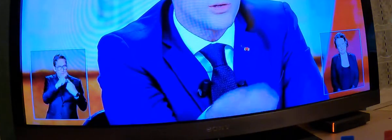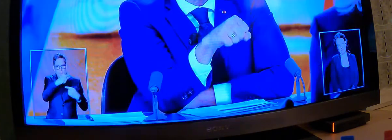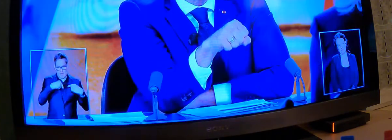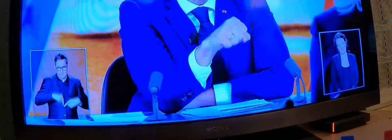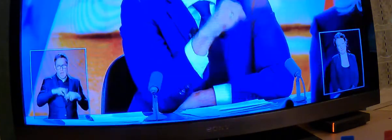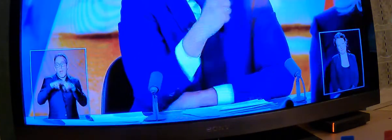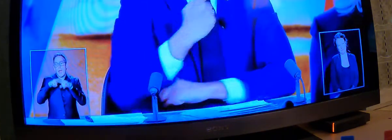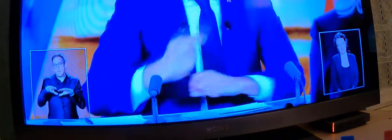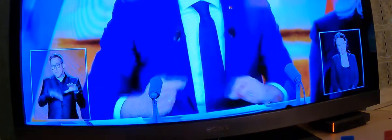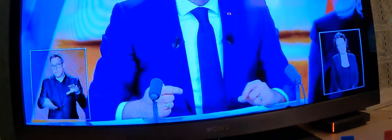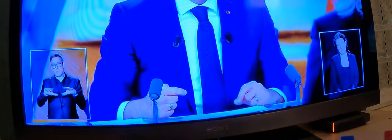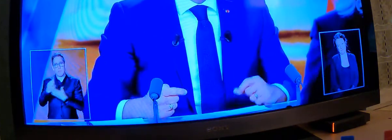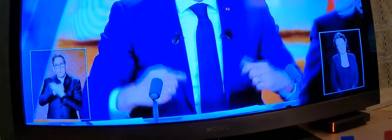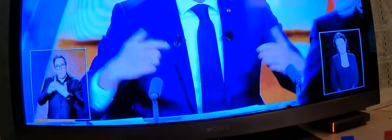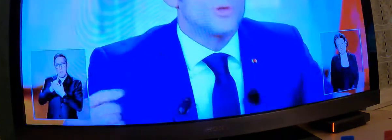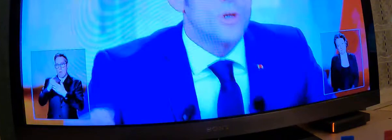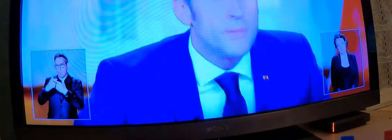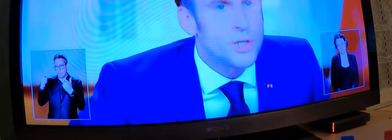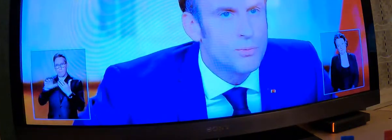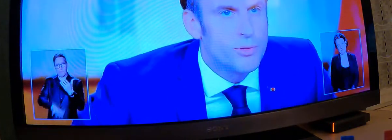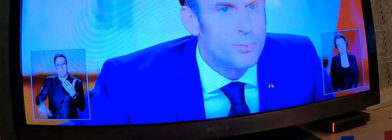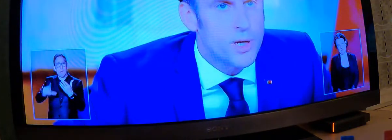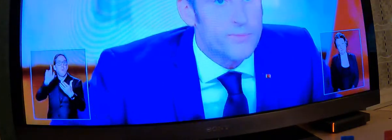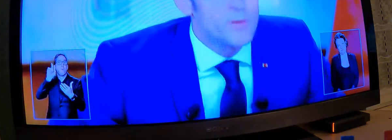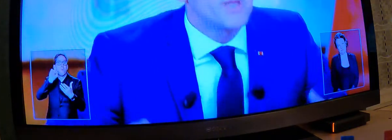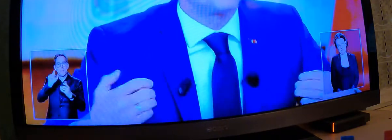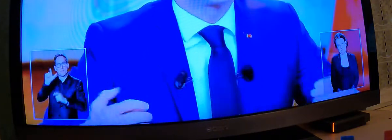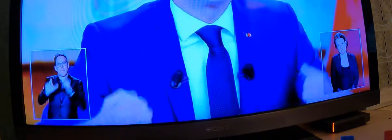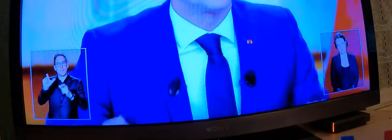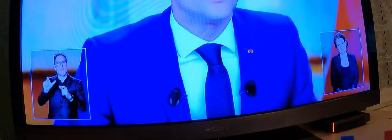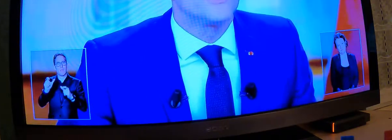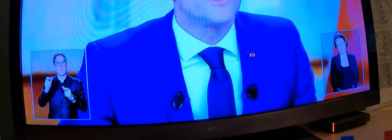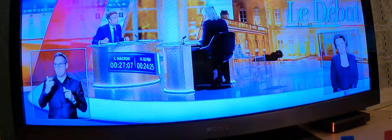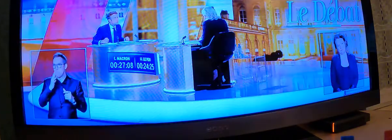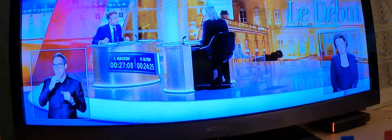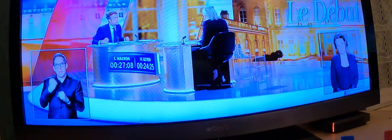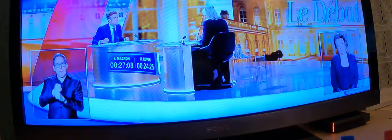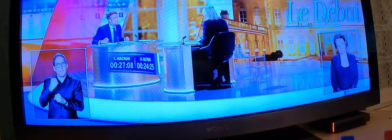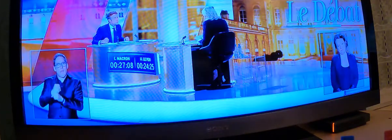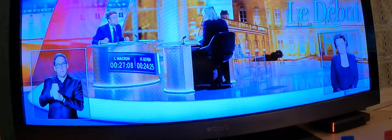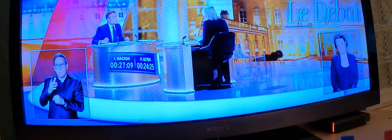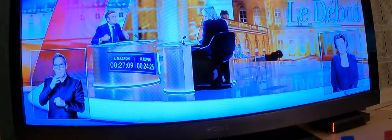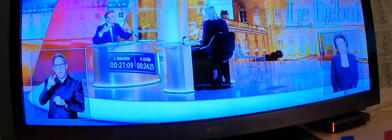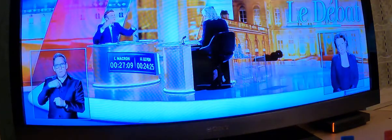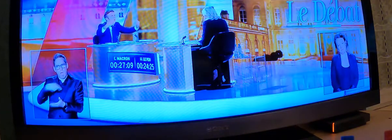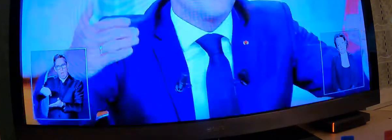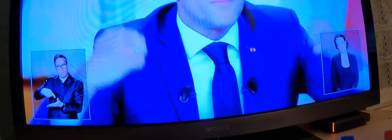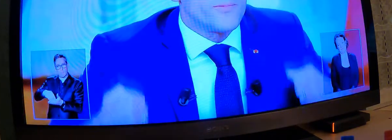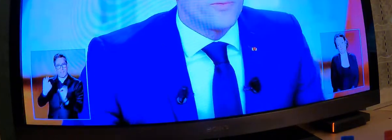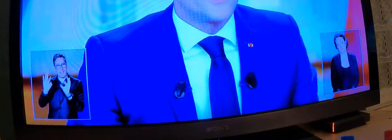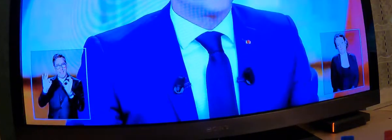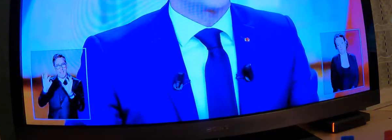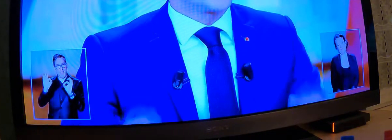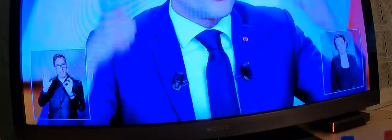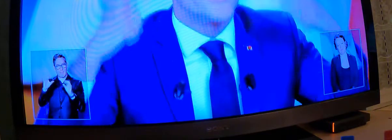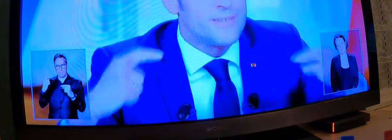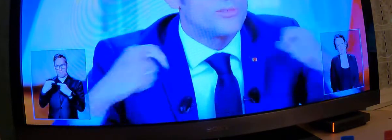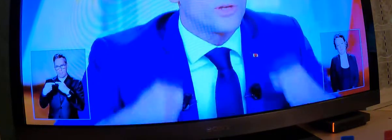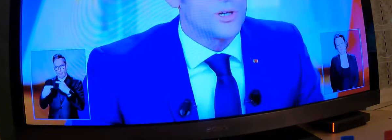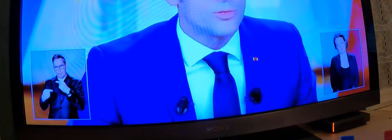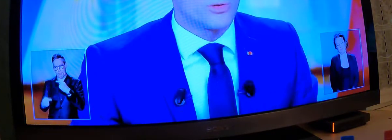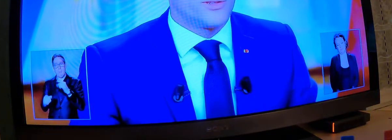sociale et les collectivités locales. Pourquoi? Parce que comme les gens ne pouvaient plus travailler, on n'a pas prélevé leurs cotisations, figurez-vous. Parce qu'on a même fait des décalages,